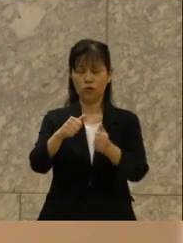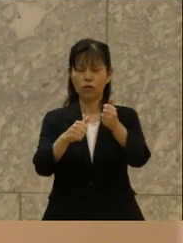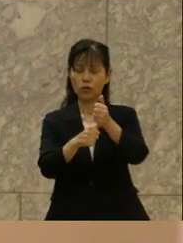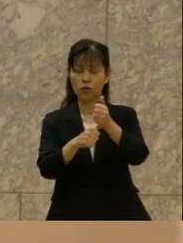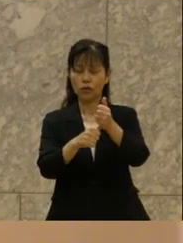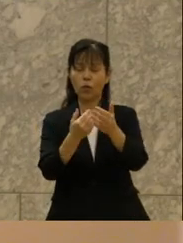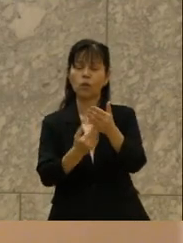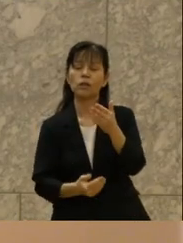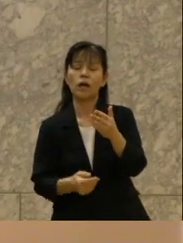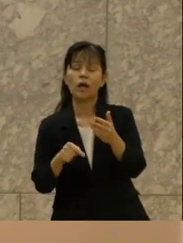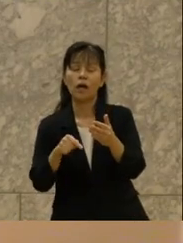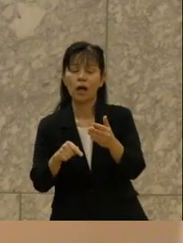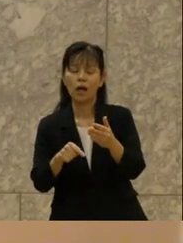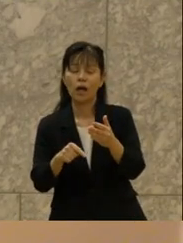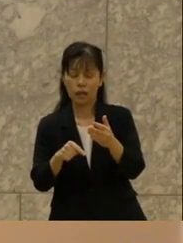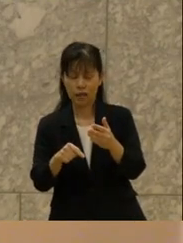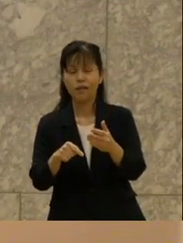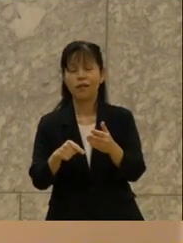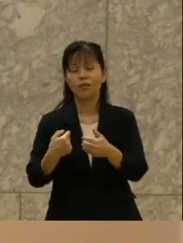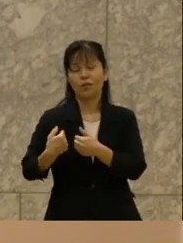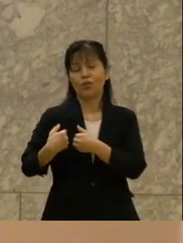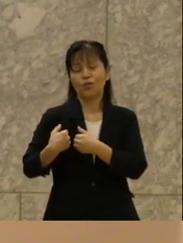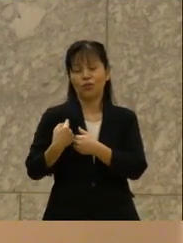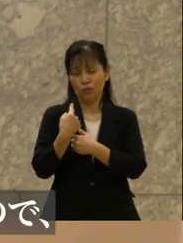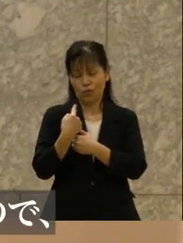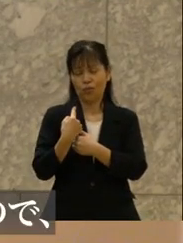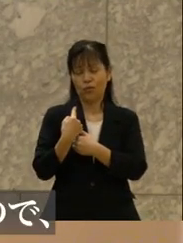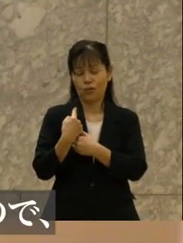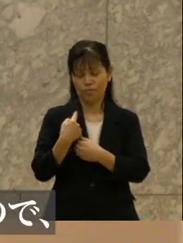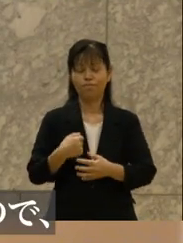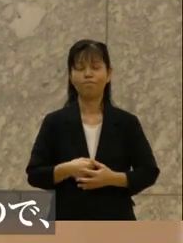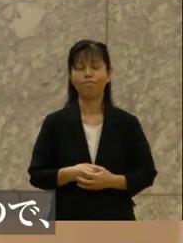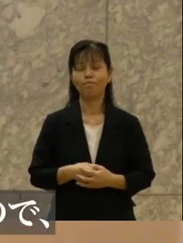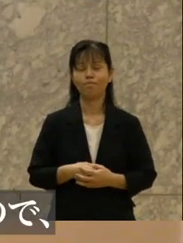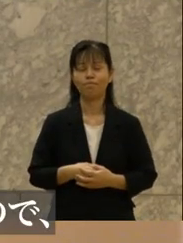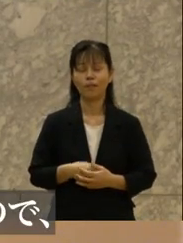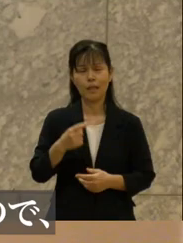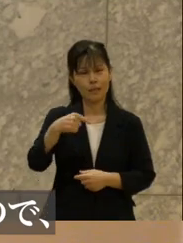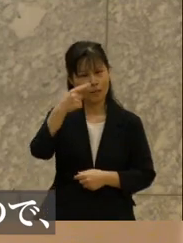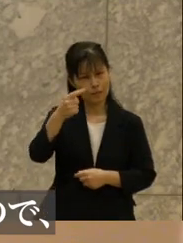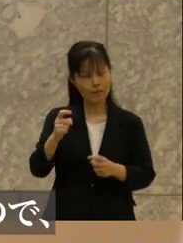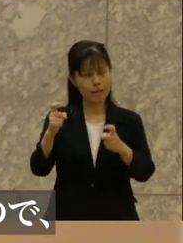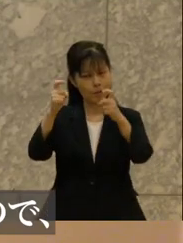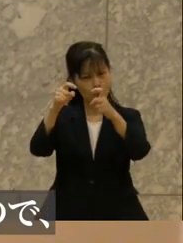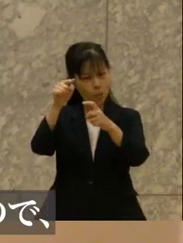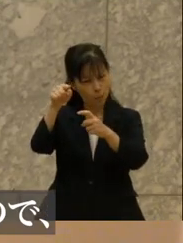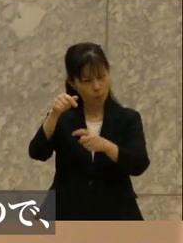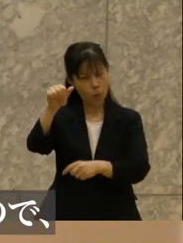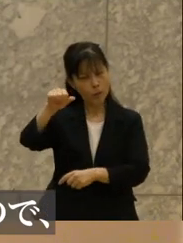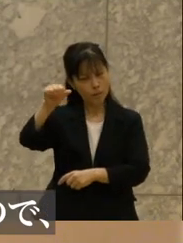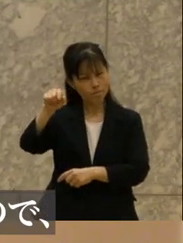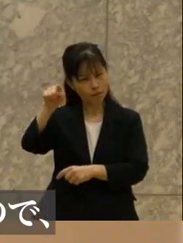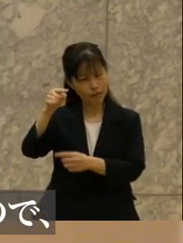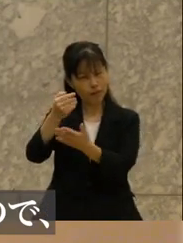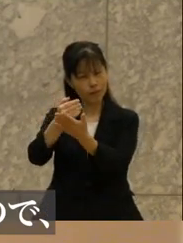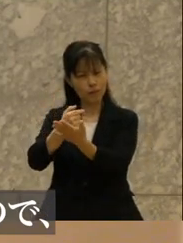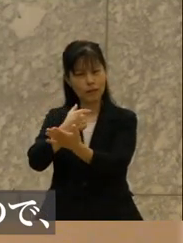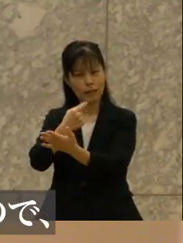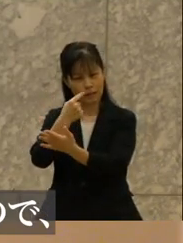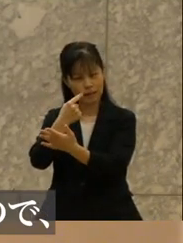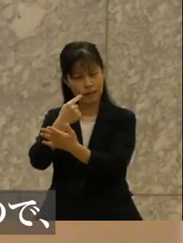放置したショックの方が大きかったので決勝次5000mの決勝に残